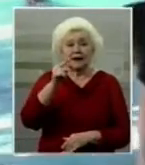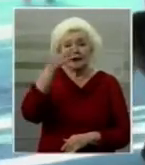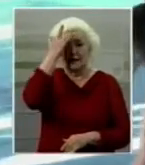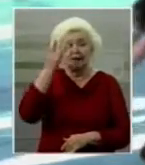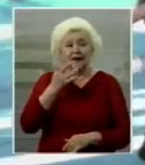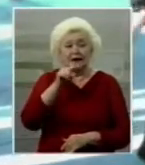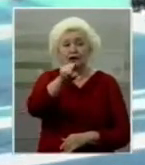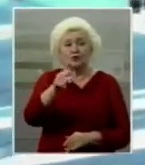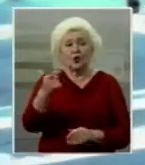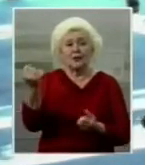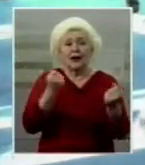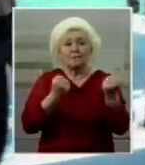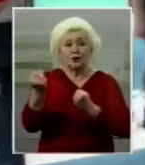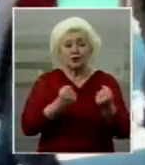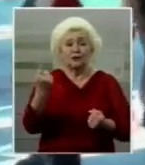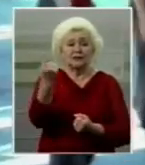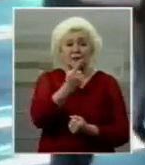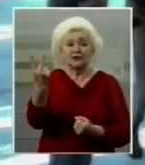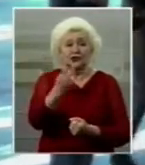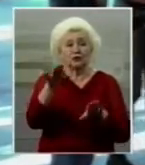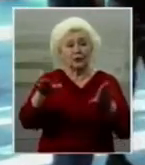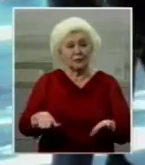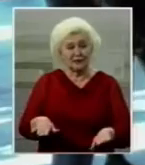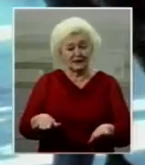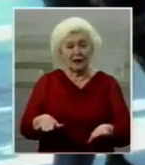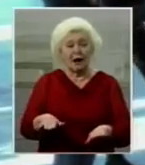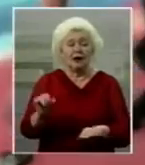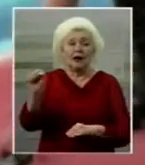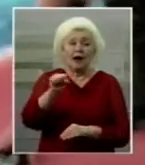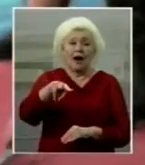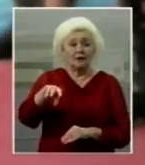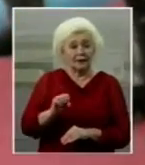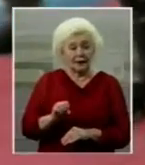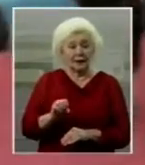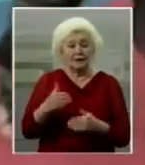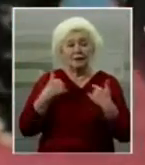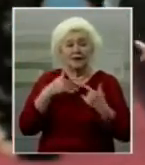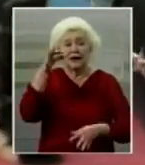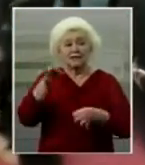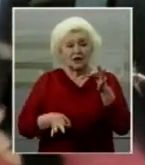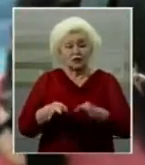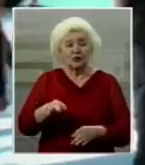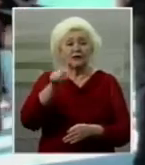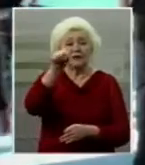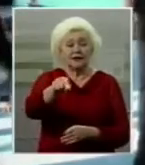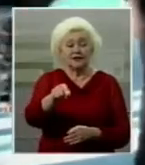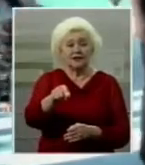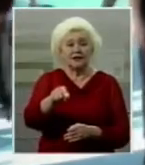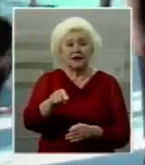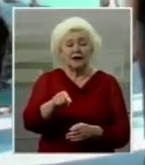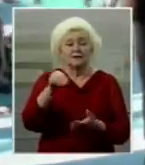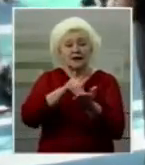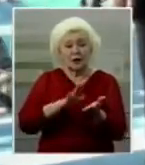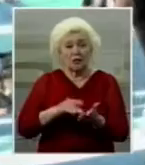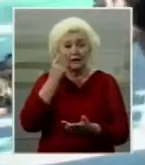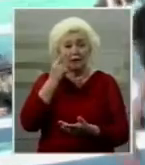ми дралися за перше-друге місце, але мене засудили, ну, їй зараховували бали, а